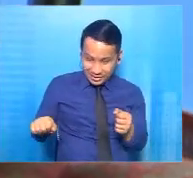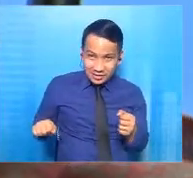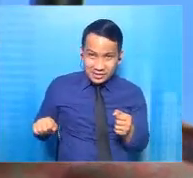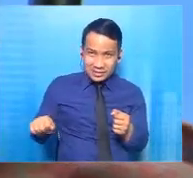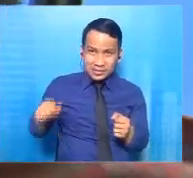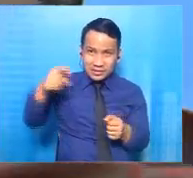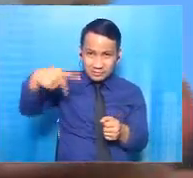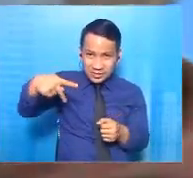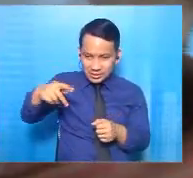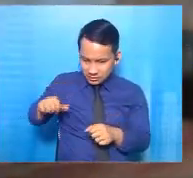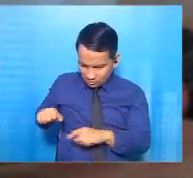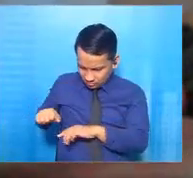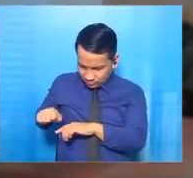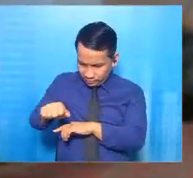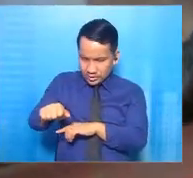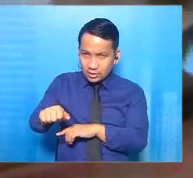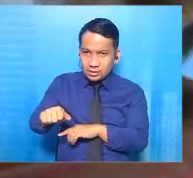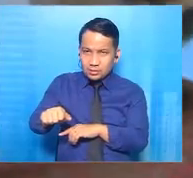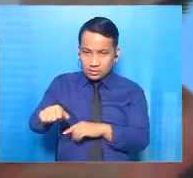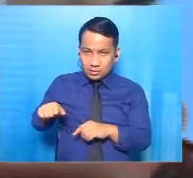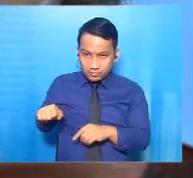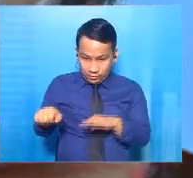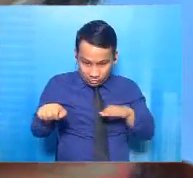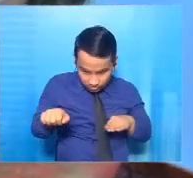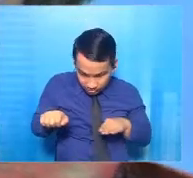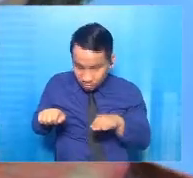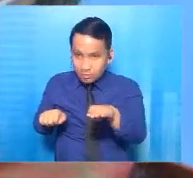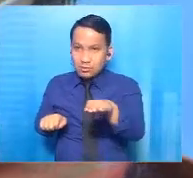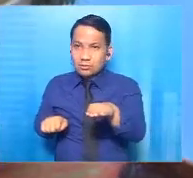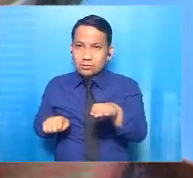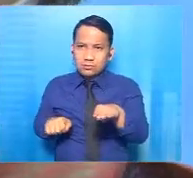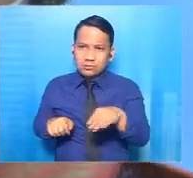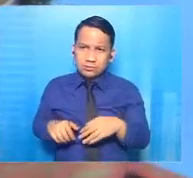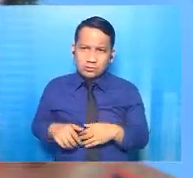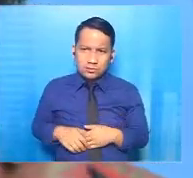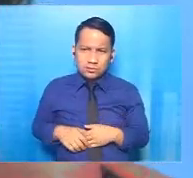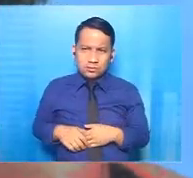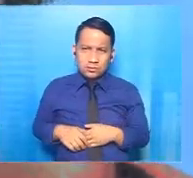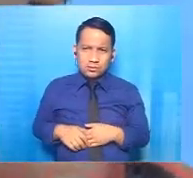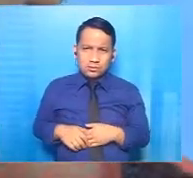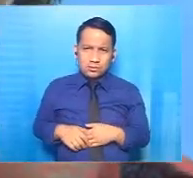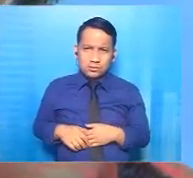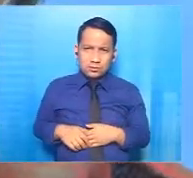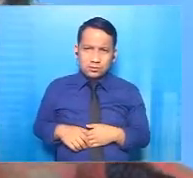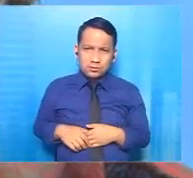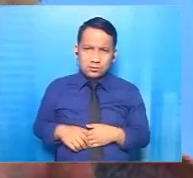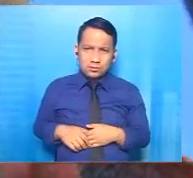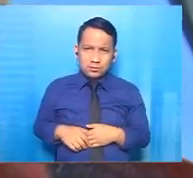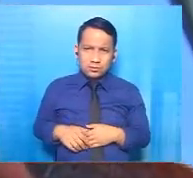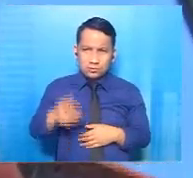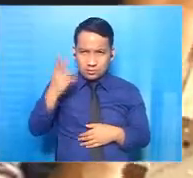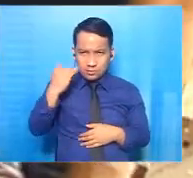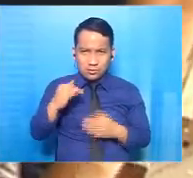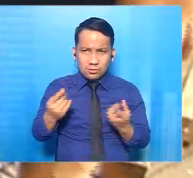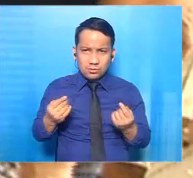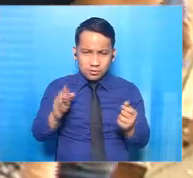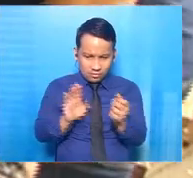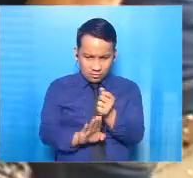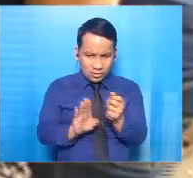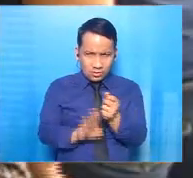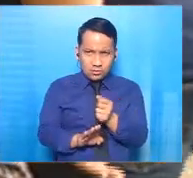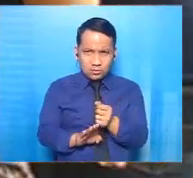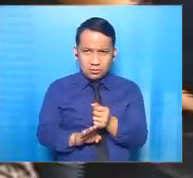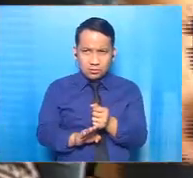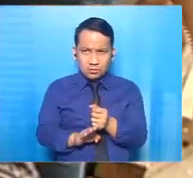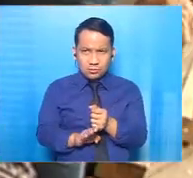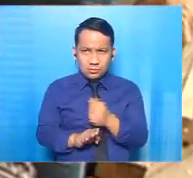P. Pero tumatakbo na lang, dire-diretso na doon sa loob. Pinineno ko na lahat. Nakakita kami ng